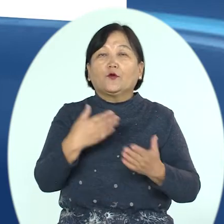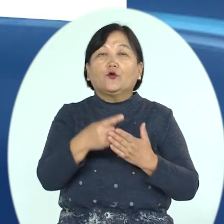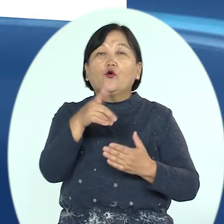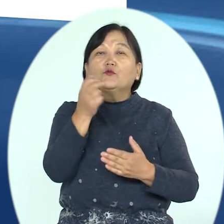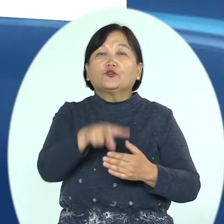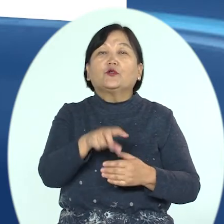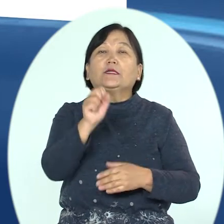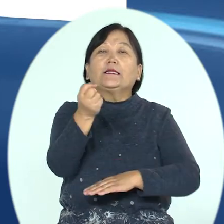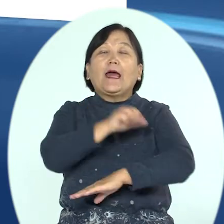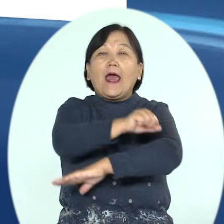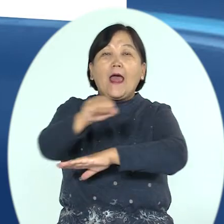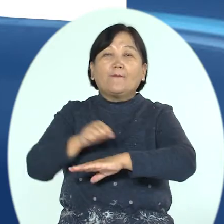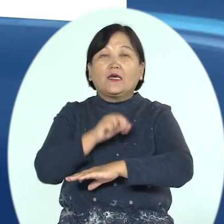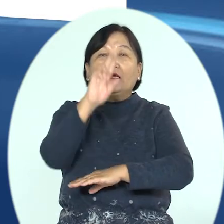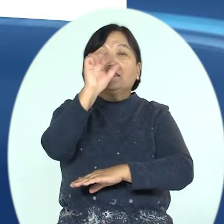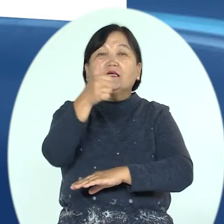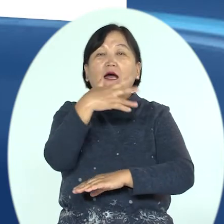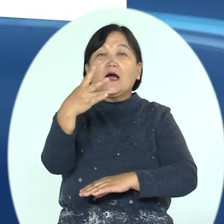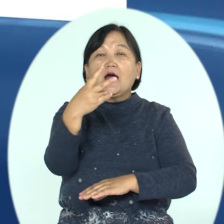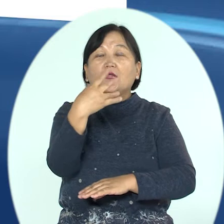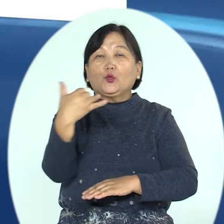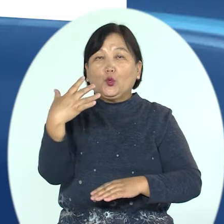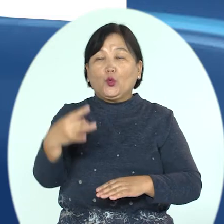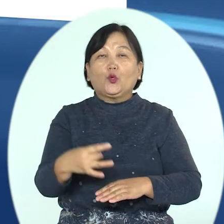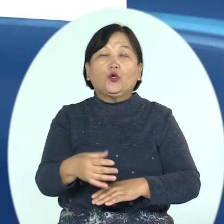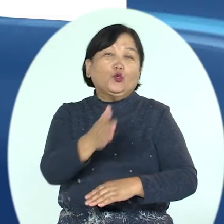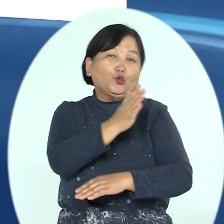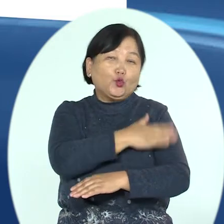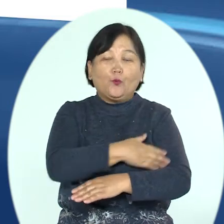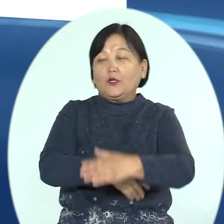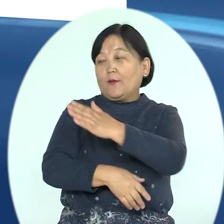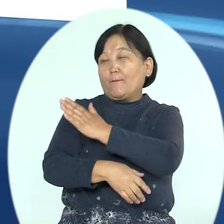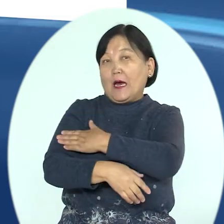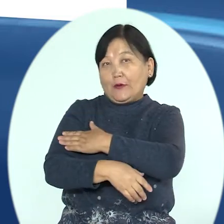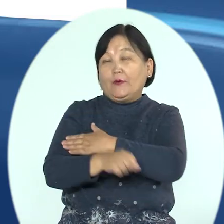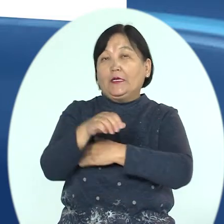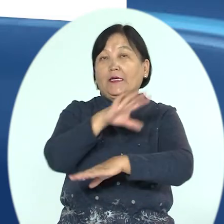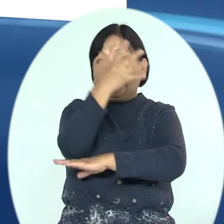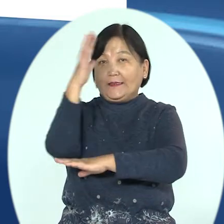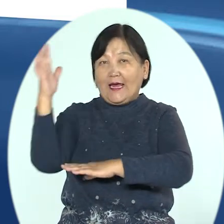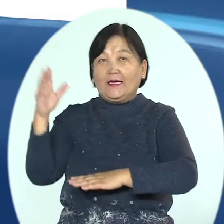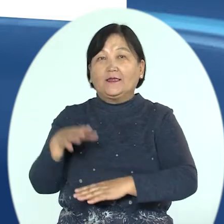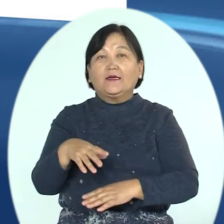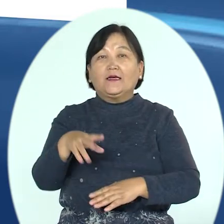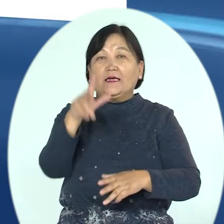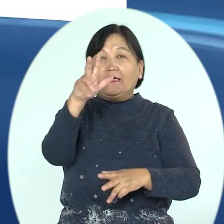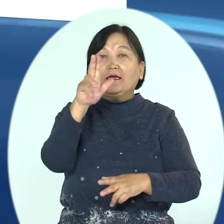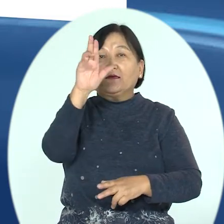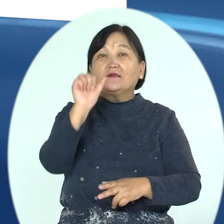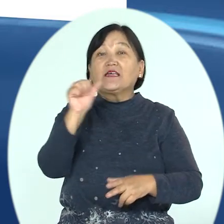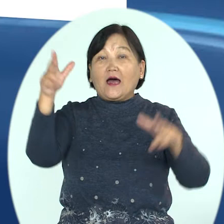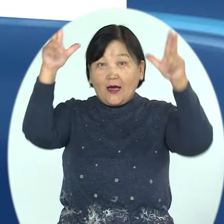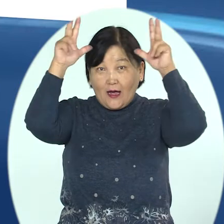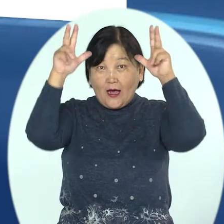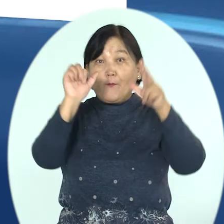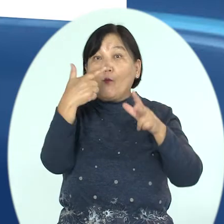Хөвсгөл аймгийн Цагаан уур сумын зүүн баруун тайгад цаа маллан амьдарч байгаа өрхийн суралцагч бол хамрагддаг байж байгаа. Энэ